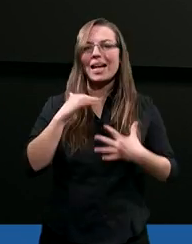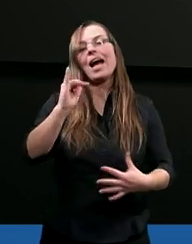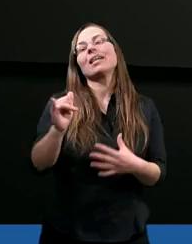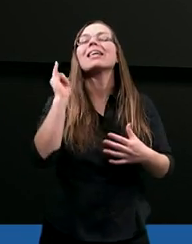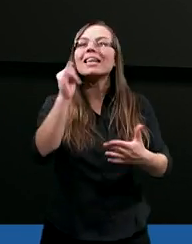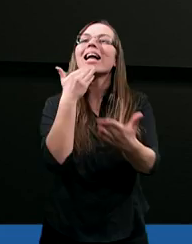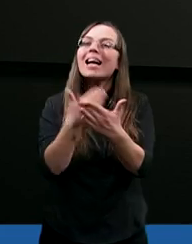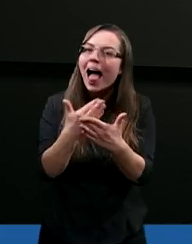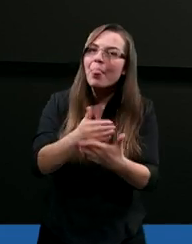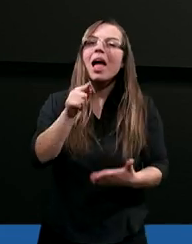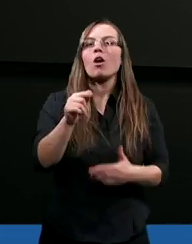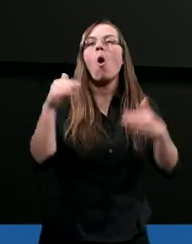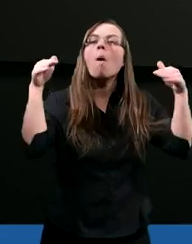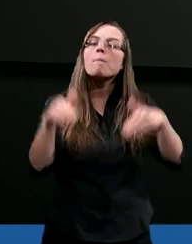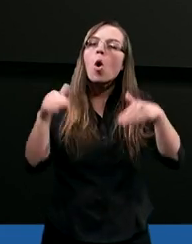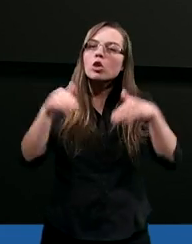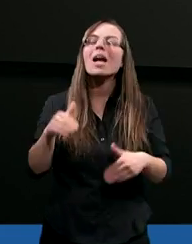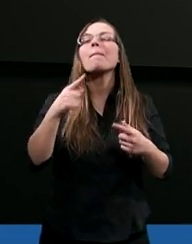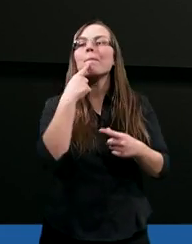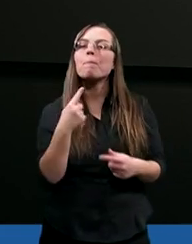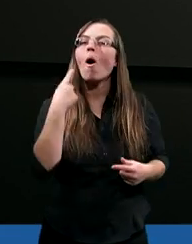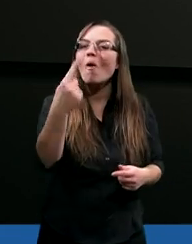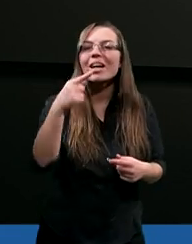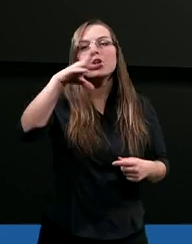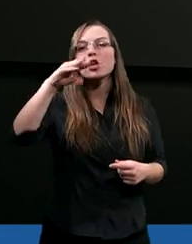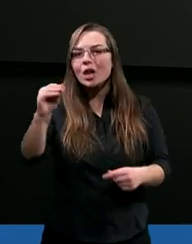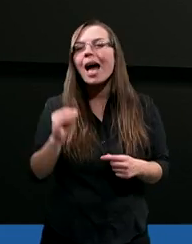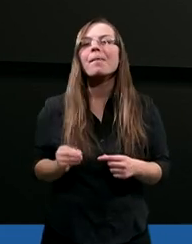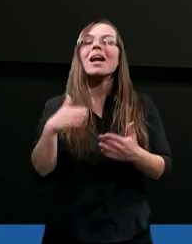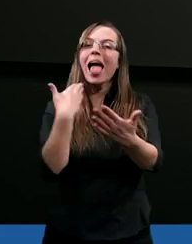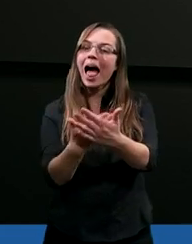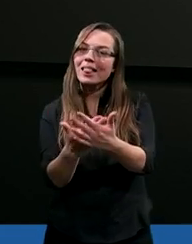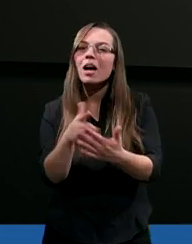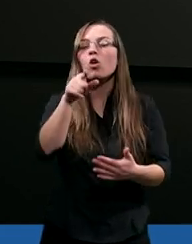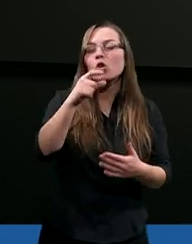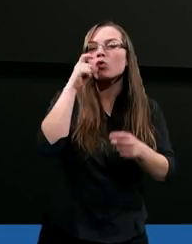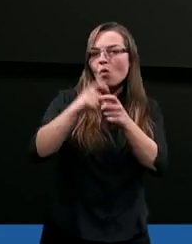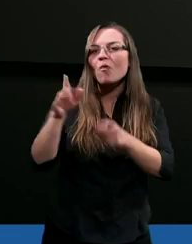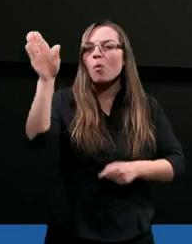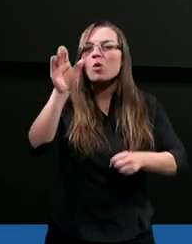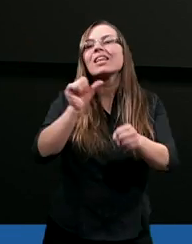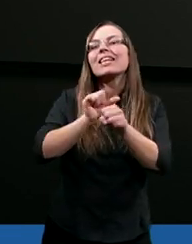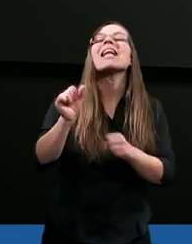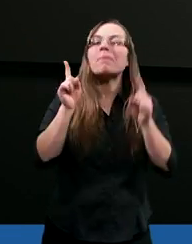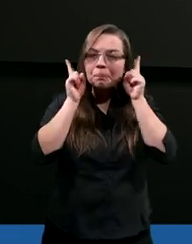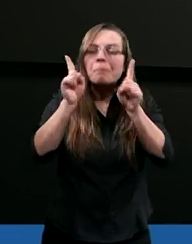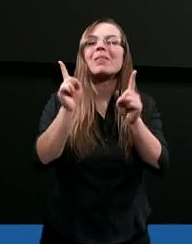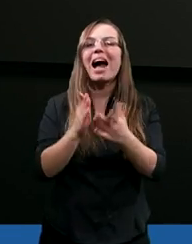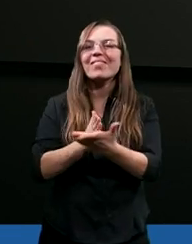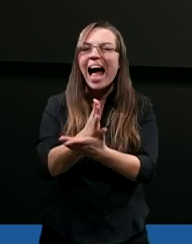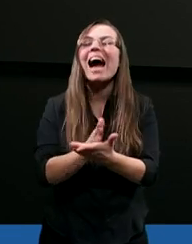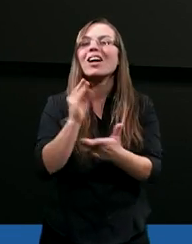I dlatego możemy powiedzieć, że dlatego Słowo Boże jest wiarygodne,